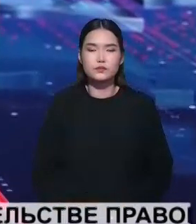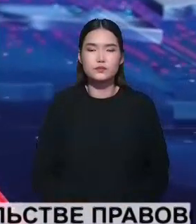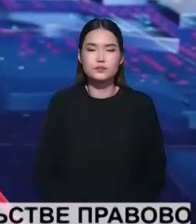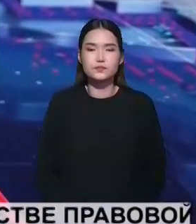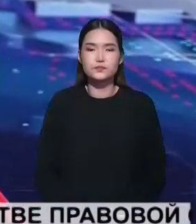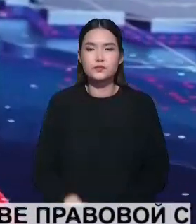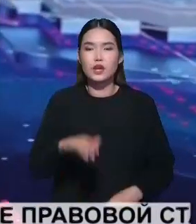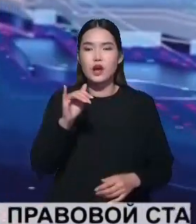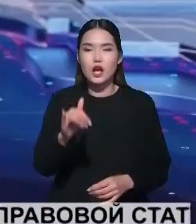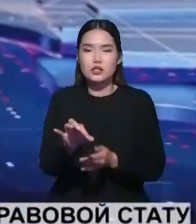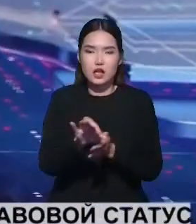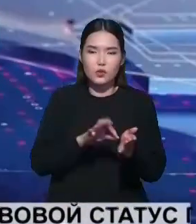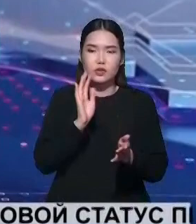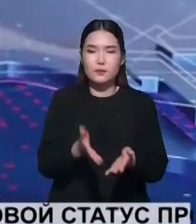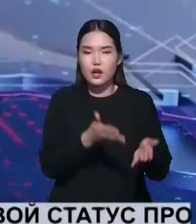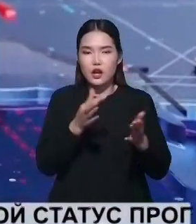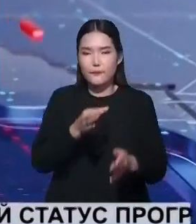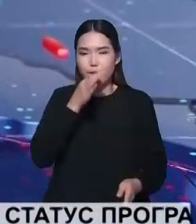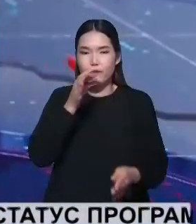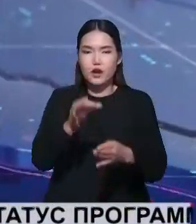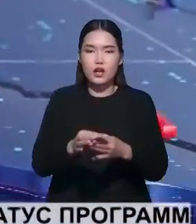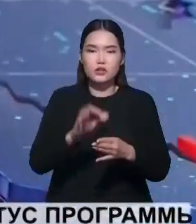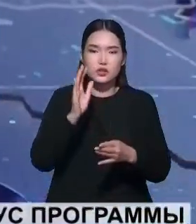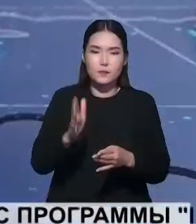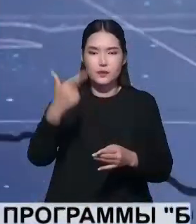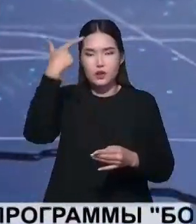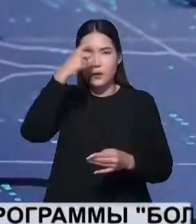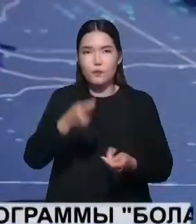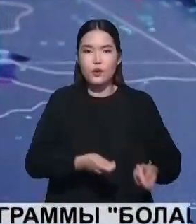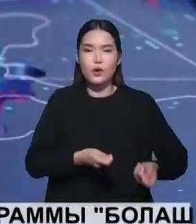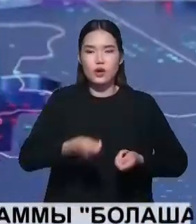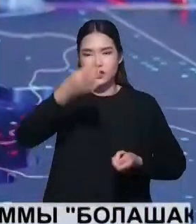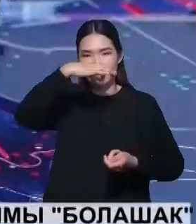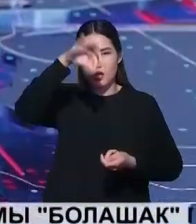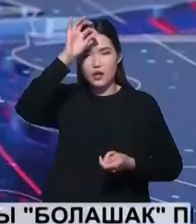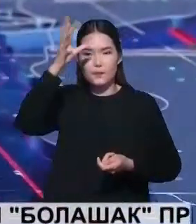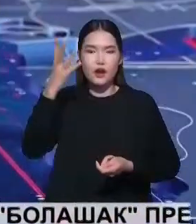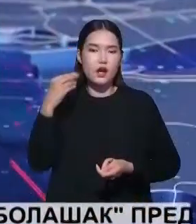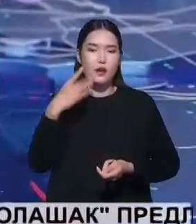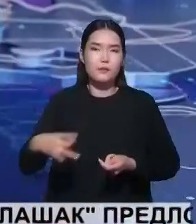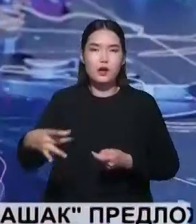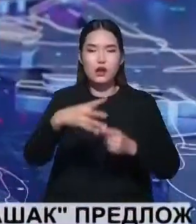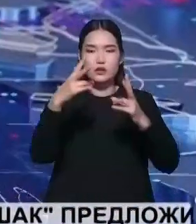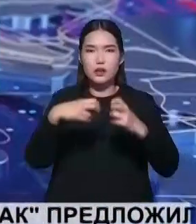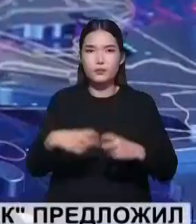Они непременно будут привлечены к ответственности. По данному факту управление полиции Алмалинского района проводится проверка.